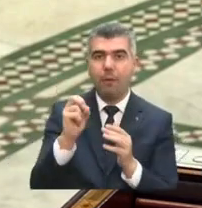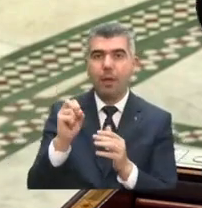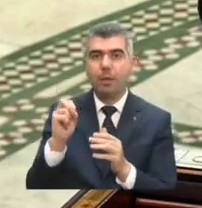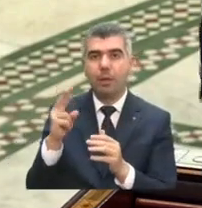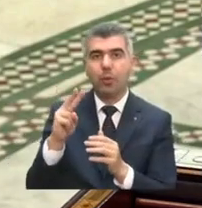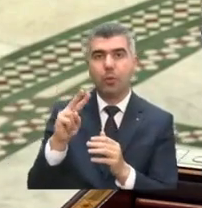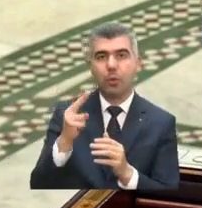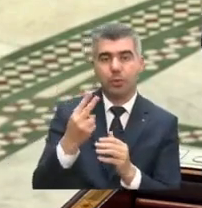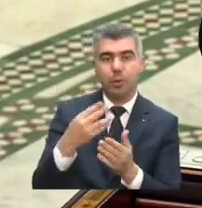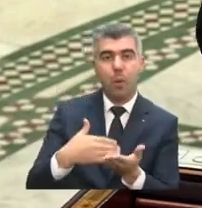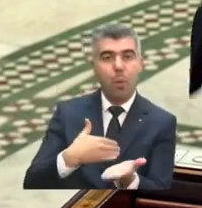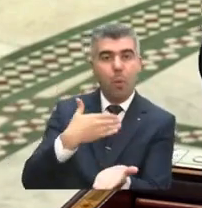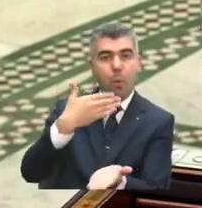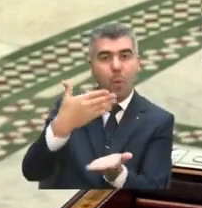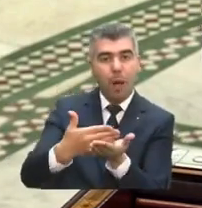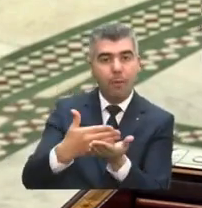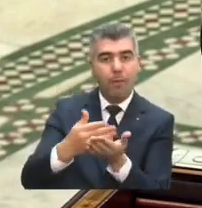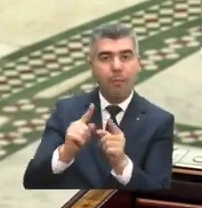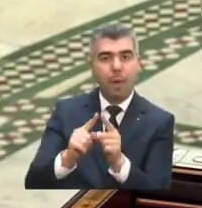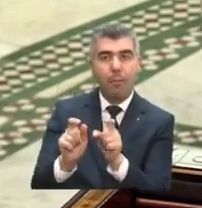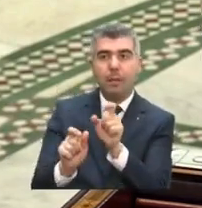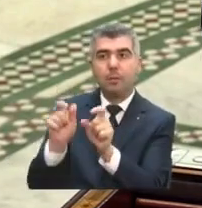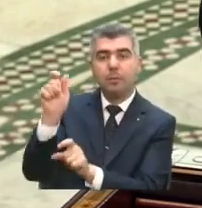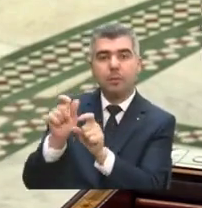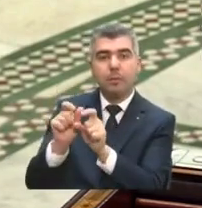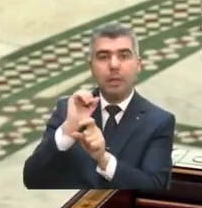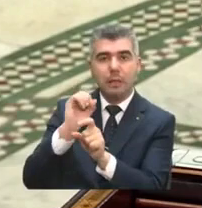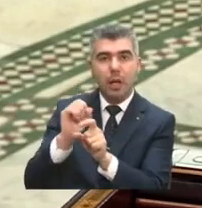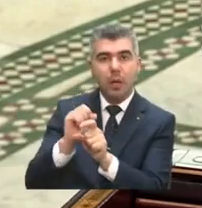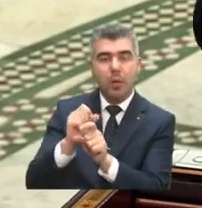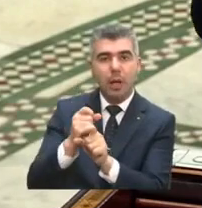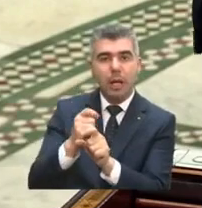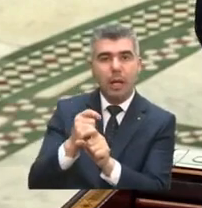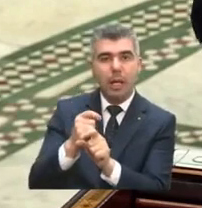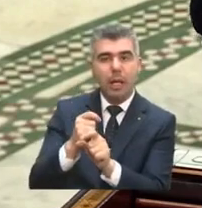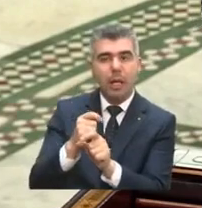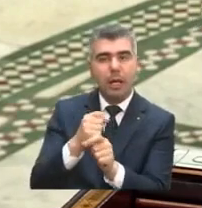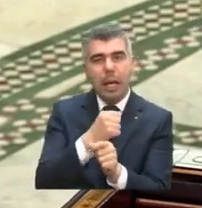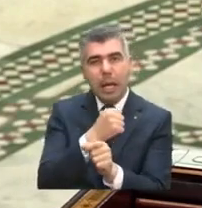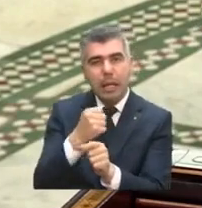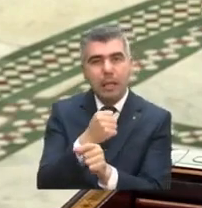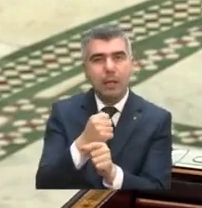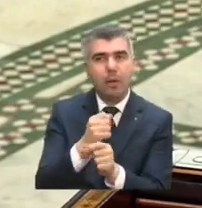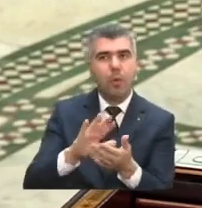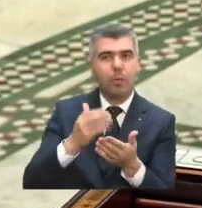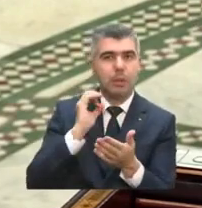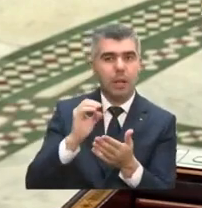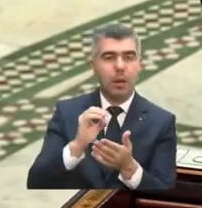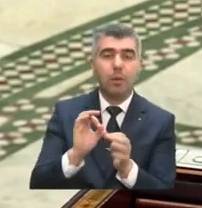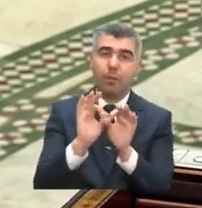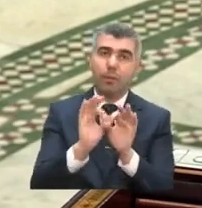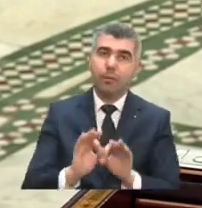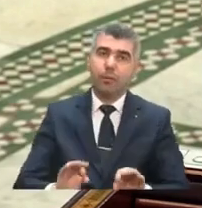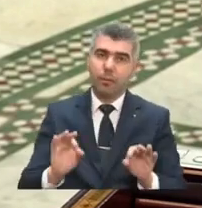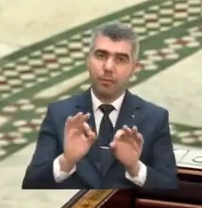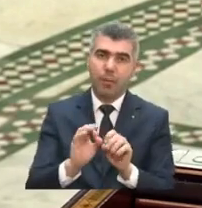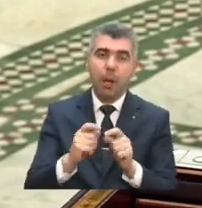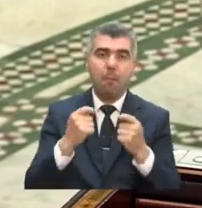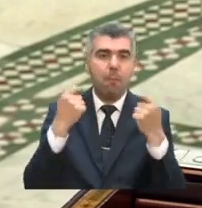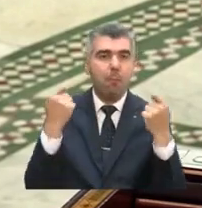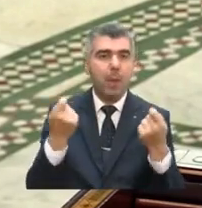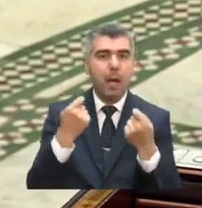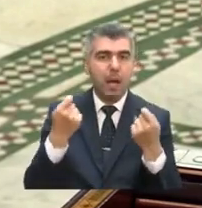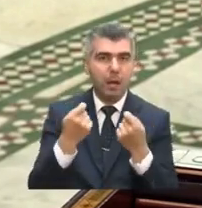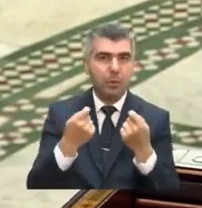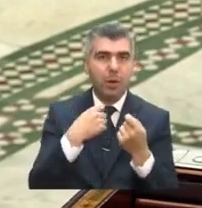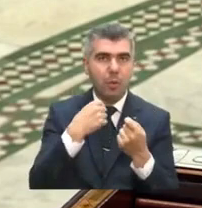تجي باش توقف واحد الفنان أو واحد الفنانة. لكن في نفس الوقت أنا متفق معكم باش نجاوب مع السؤال اللي جاني في حقيقة على المهرجان اللي تكلمتوا عليه سيدة